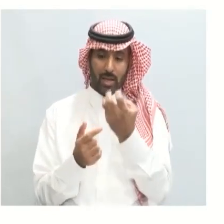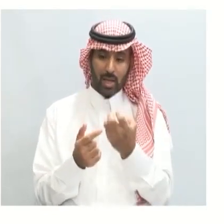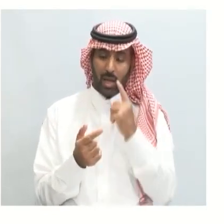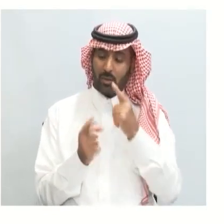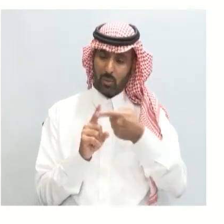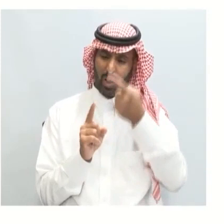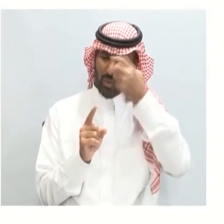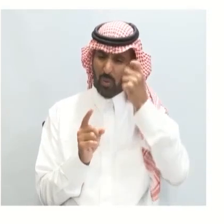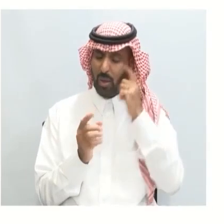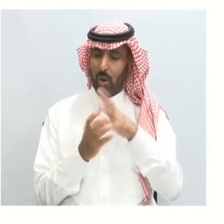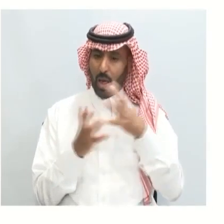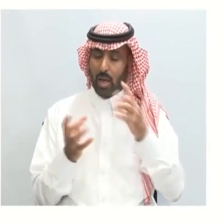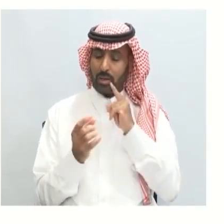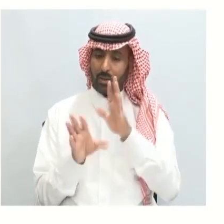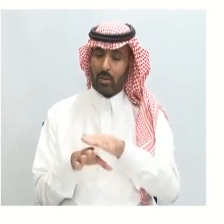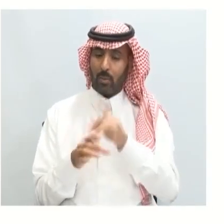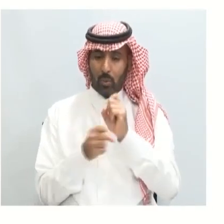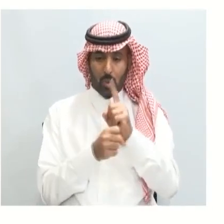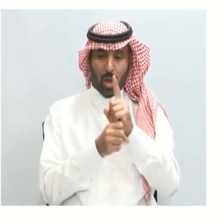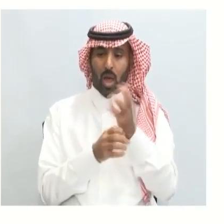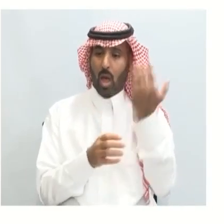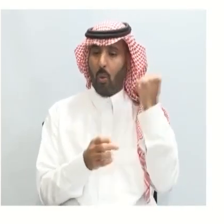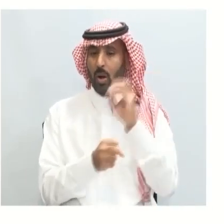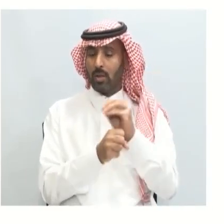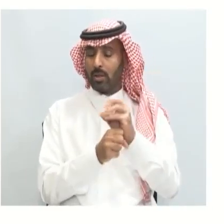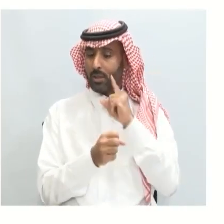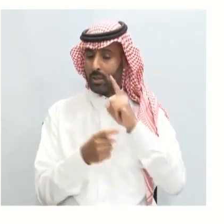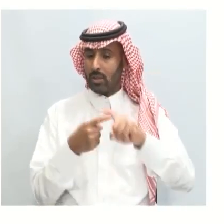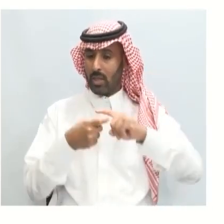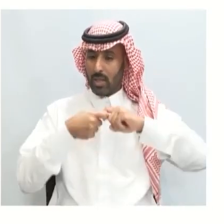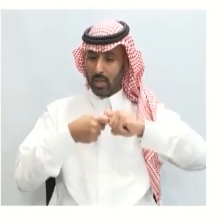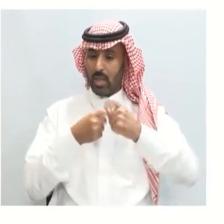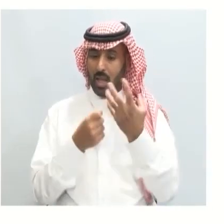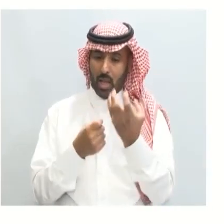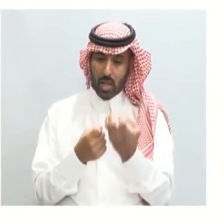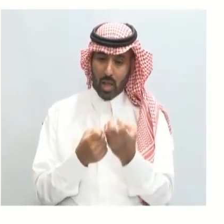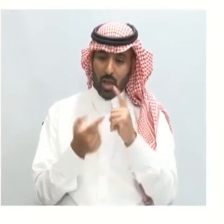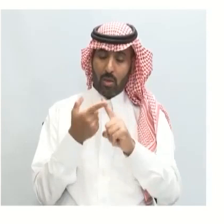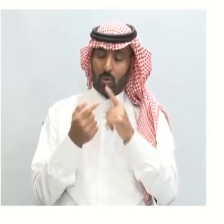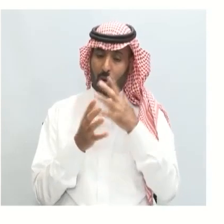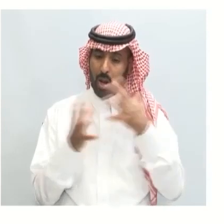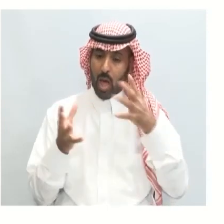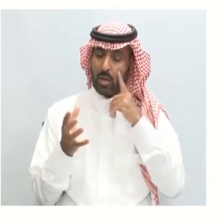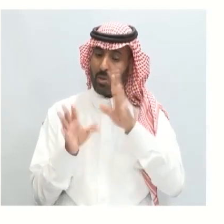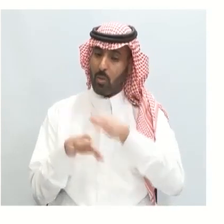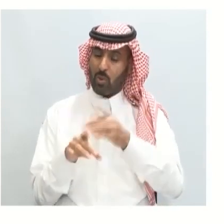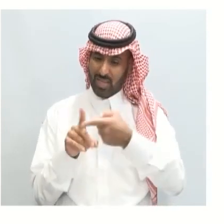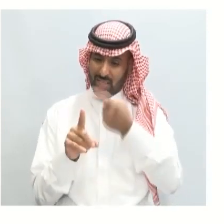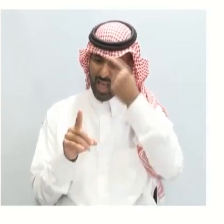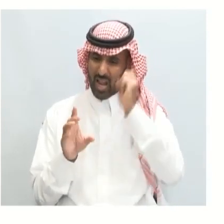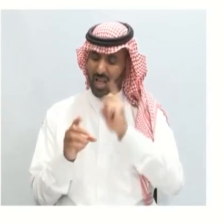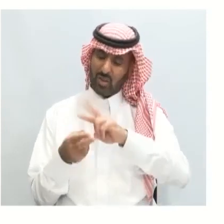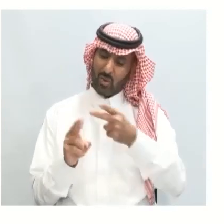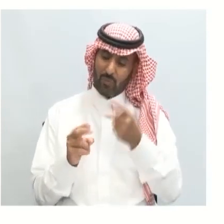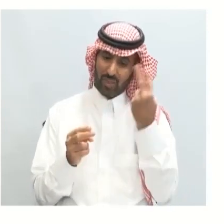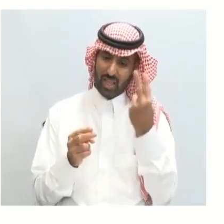والحجم لمقدار ثابت من الغاز في الدرس الماضي عرفنا العلاقه بين الضغط والحجم عند ثبوت درجه الحراره اليوم سيكون متغيرين